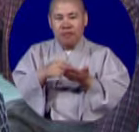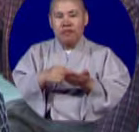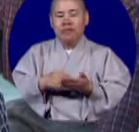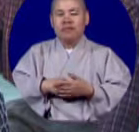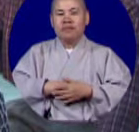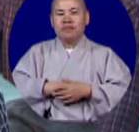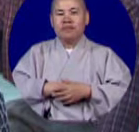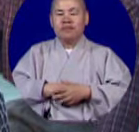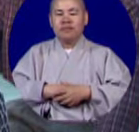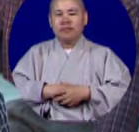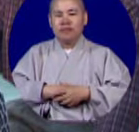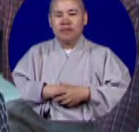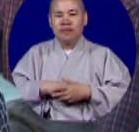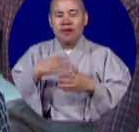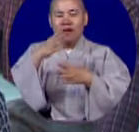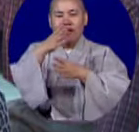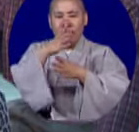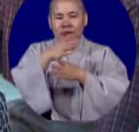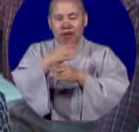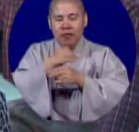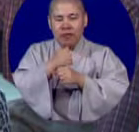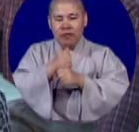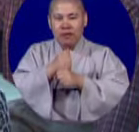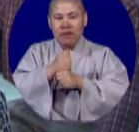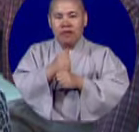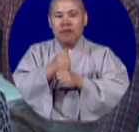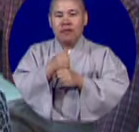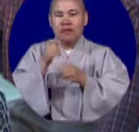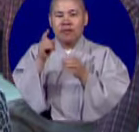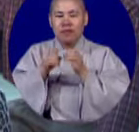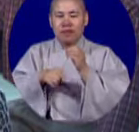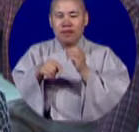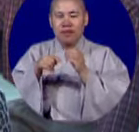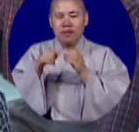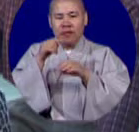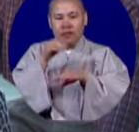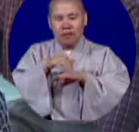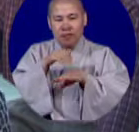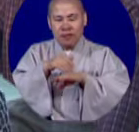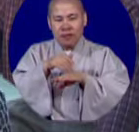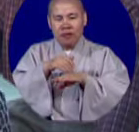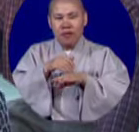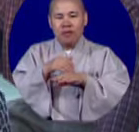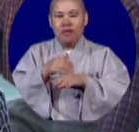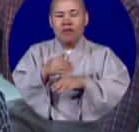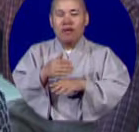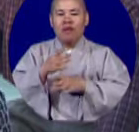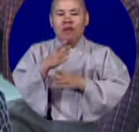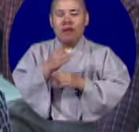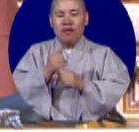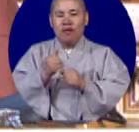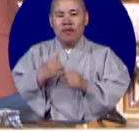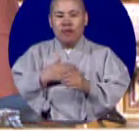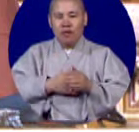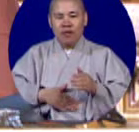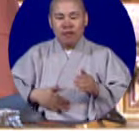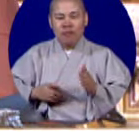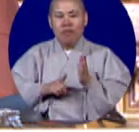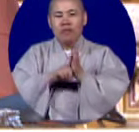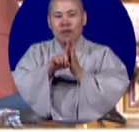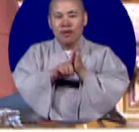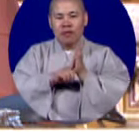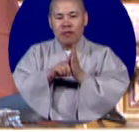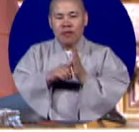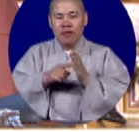그러니까 이게 언제 이 숨이 멎을지, 언제 체온이 식을지,